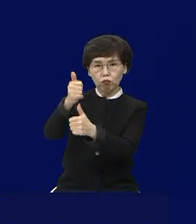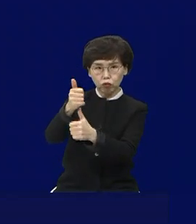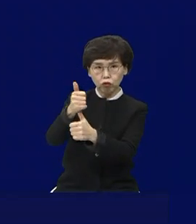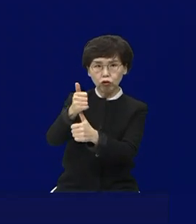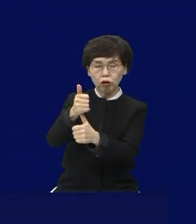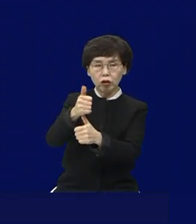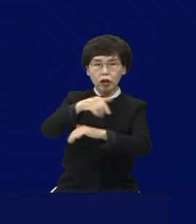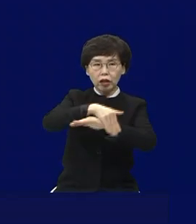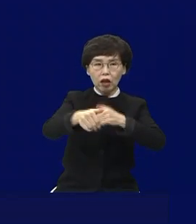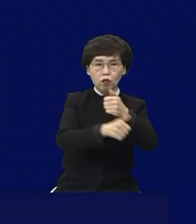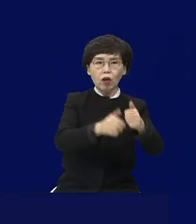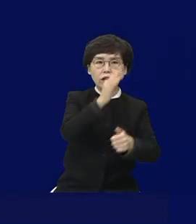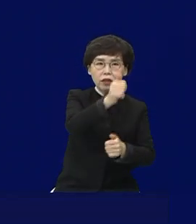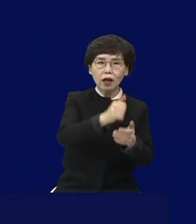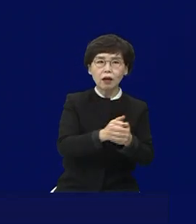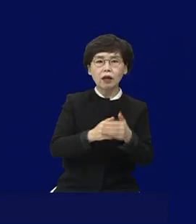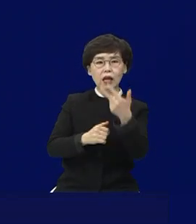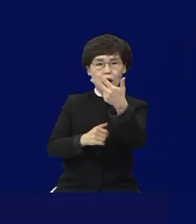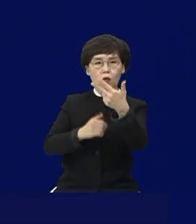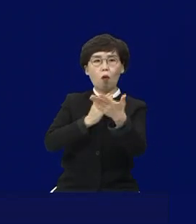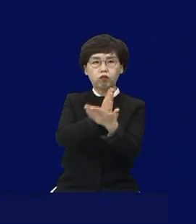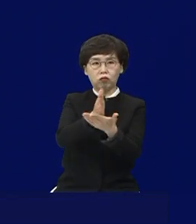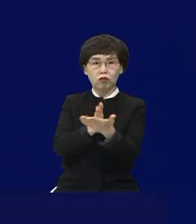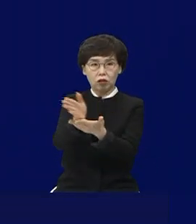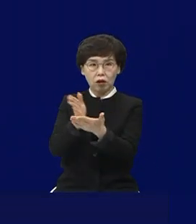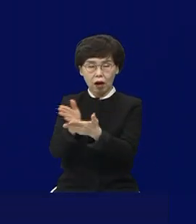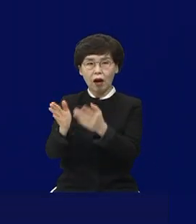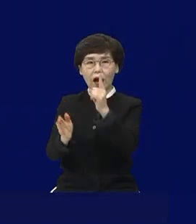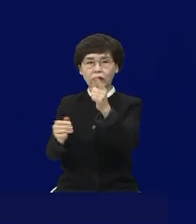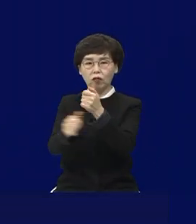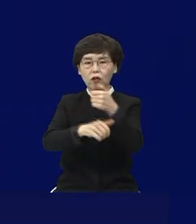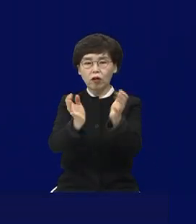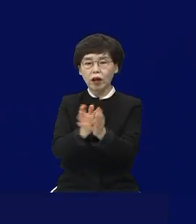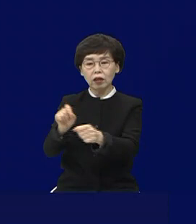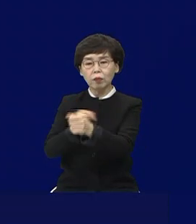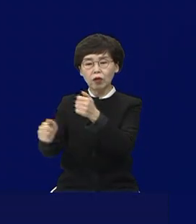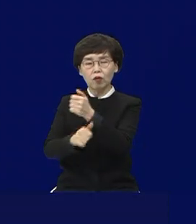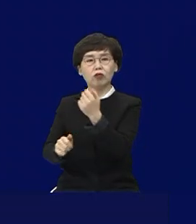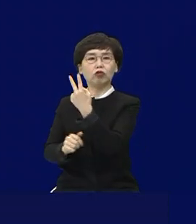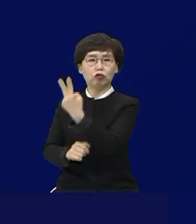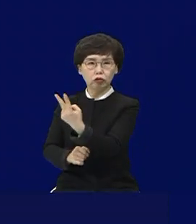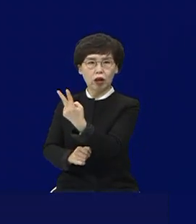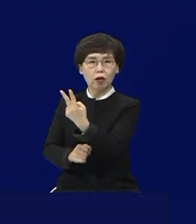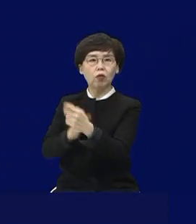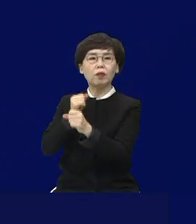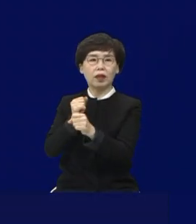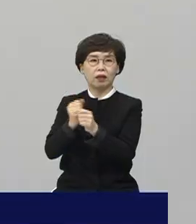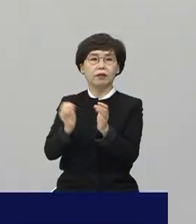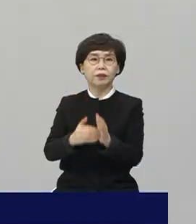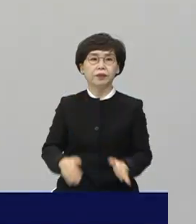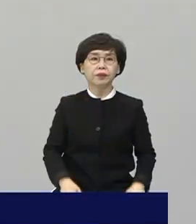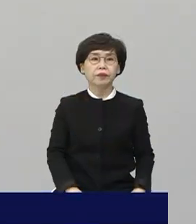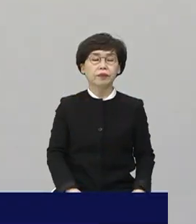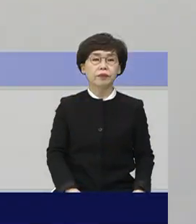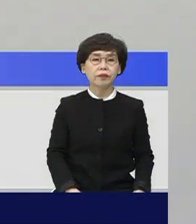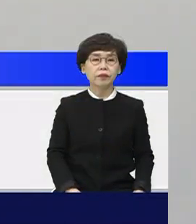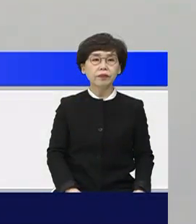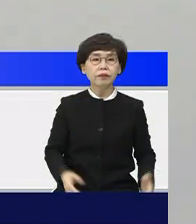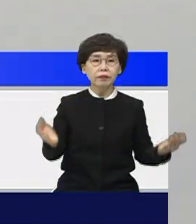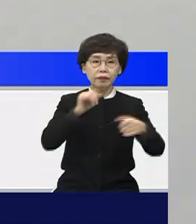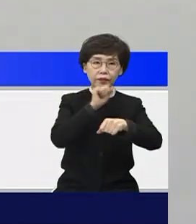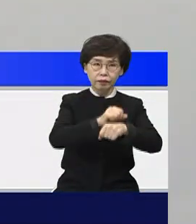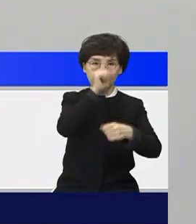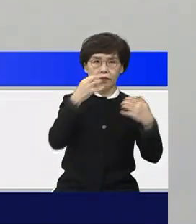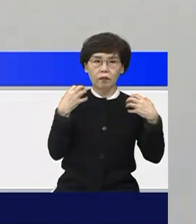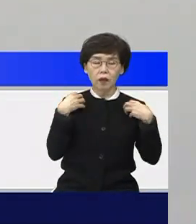부위원장, 기획위원장을 비롯해 7개 분과와 1개의 위원회, 특별위원회 2개로 구성됩니다. 일 잘하는